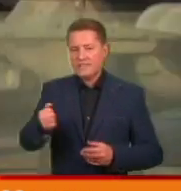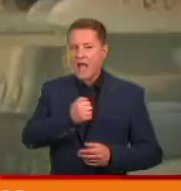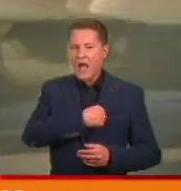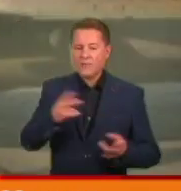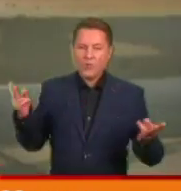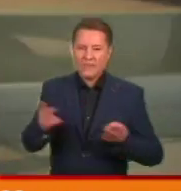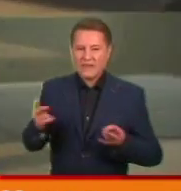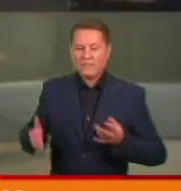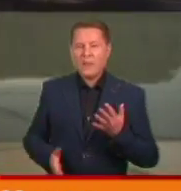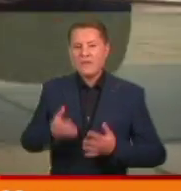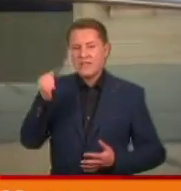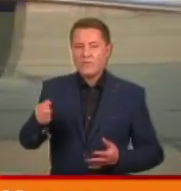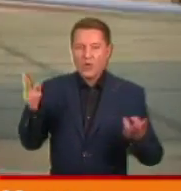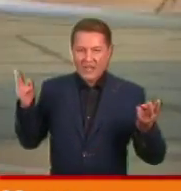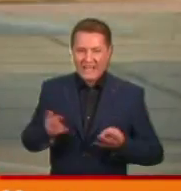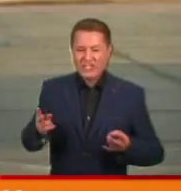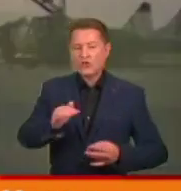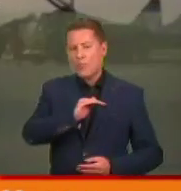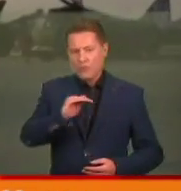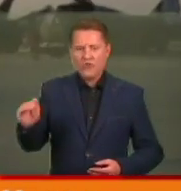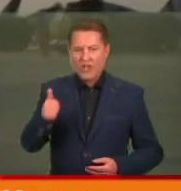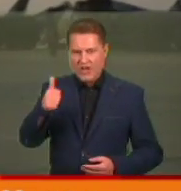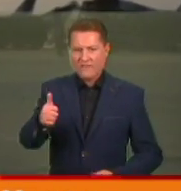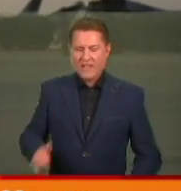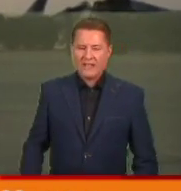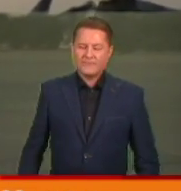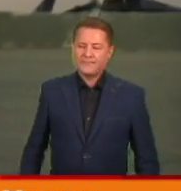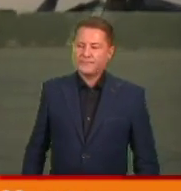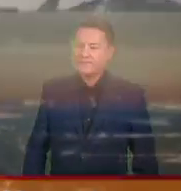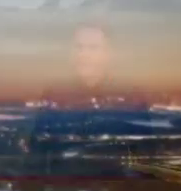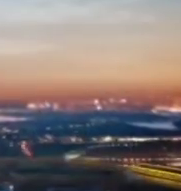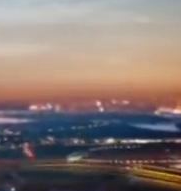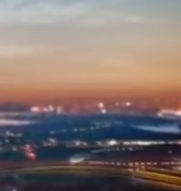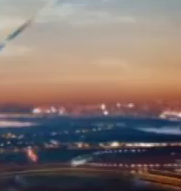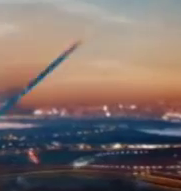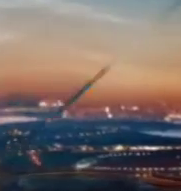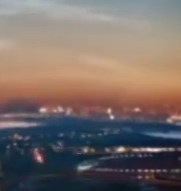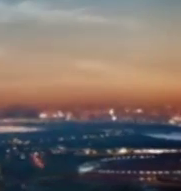підтримувати на належному рівні. Руслан Тарасов та Олександр Резник. Програма «Вікна» СТБ.